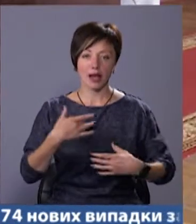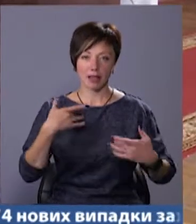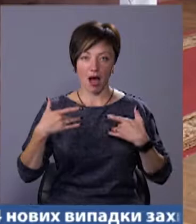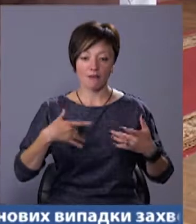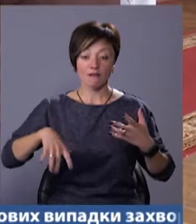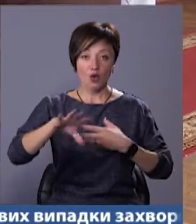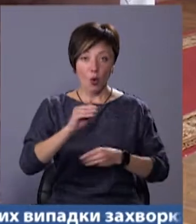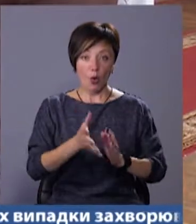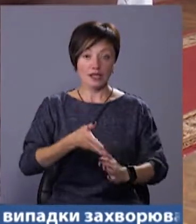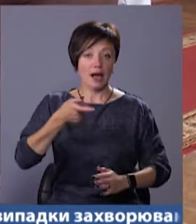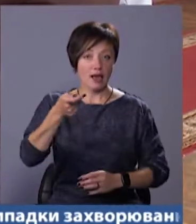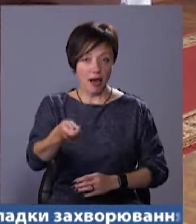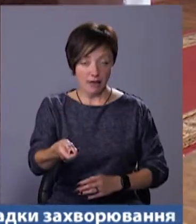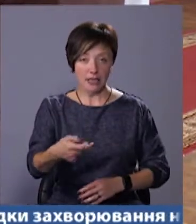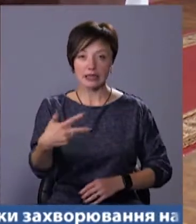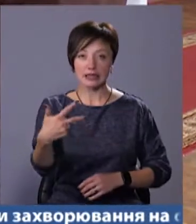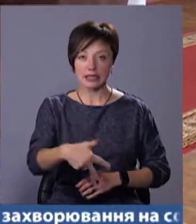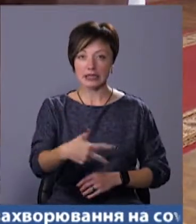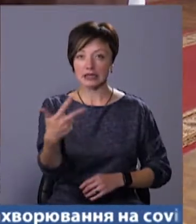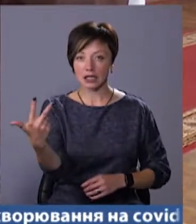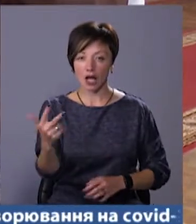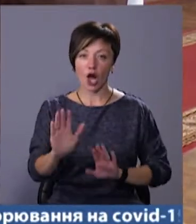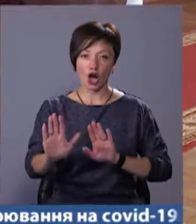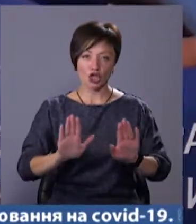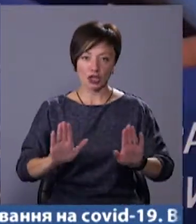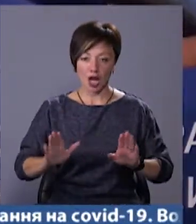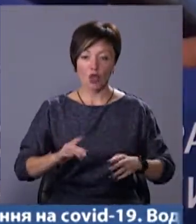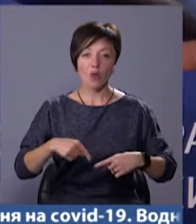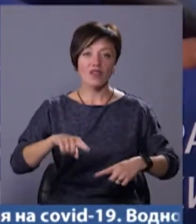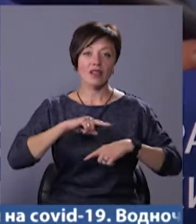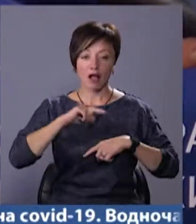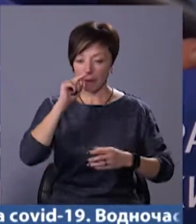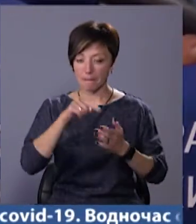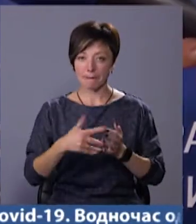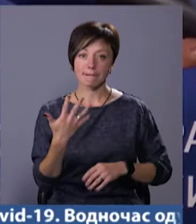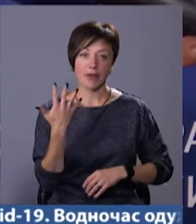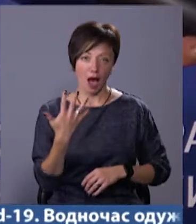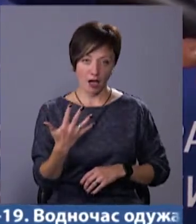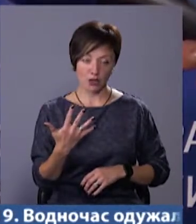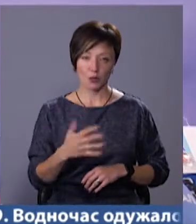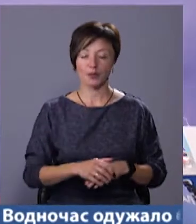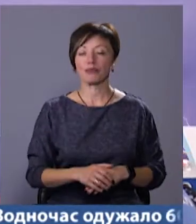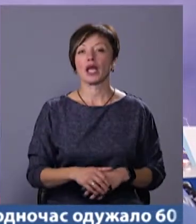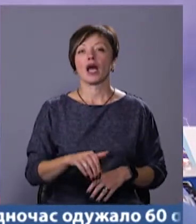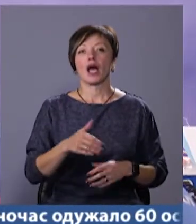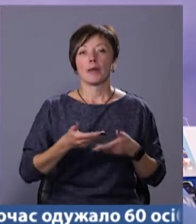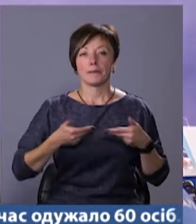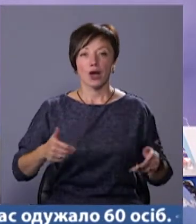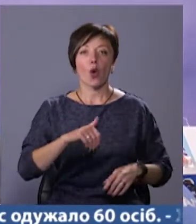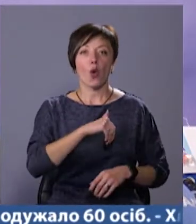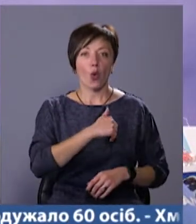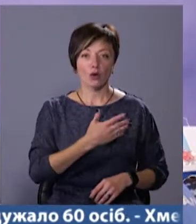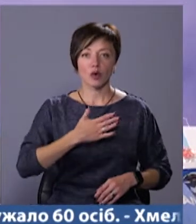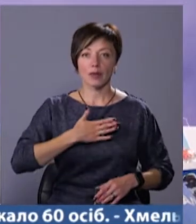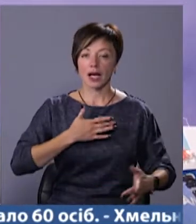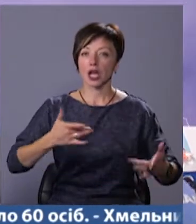до участі у проєкті подали 33 режисери. До фіналу пройшли 5 з них. Ми хочемо, щоб наші актори познайомилися